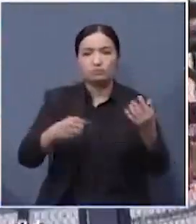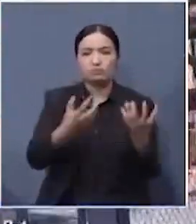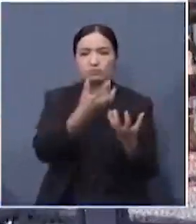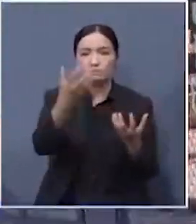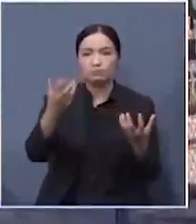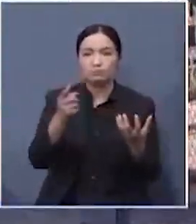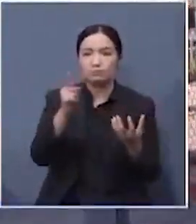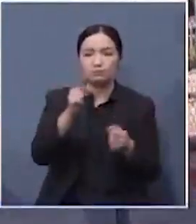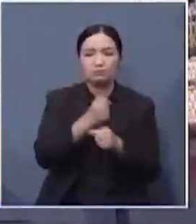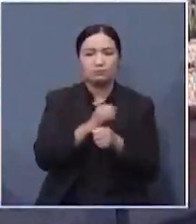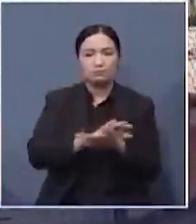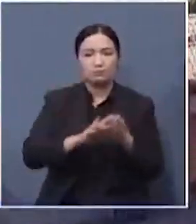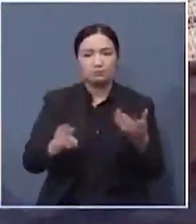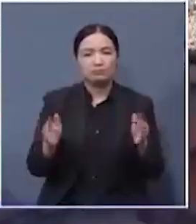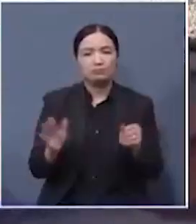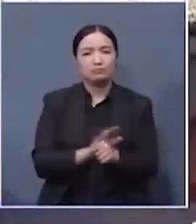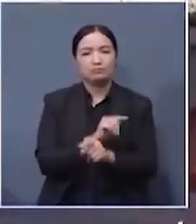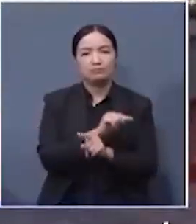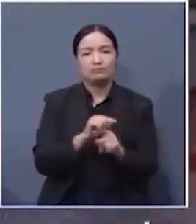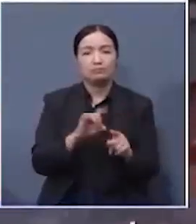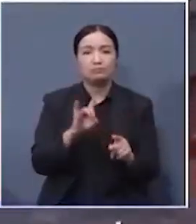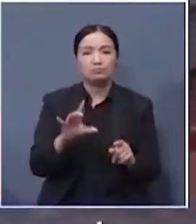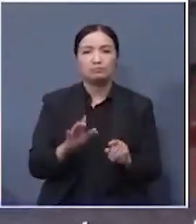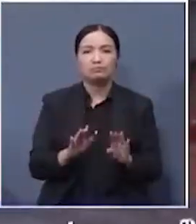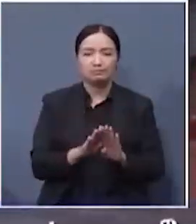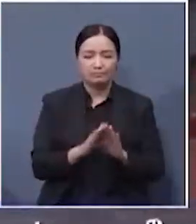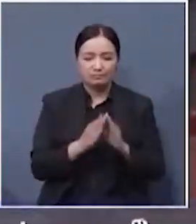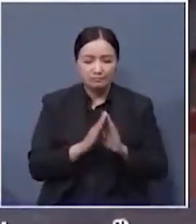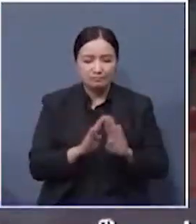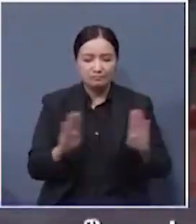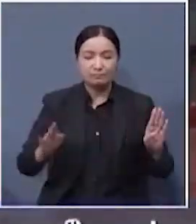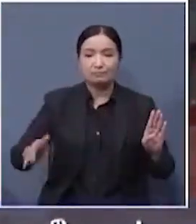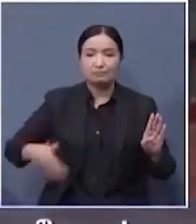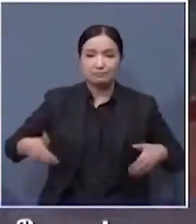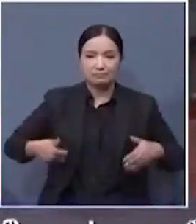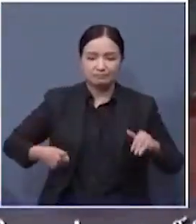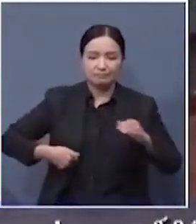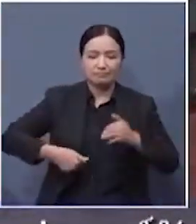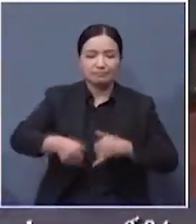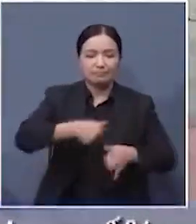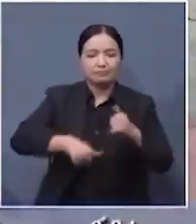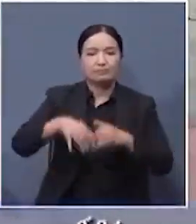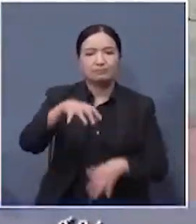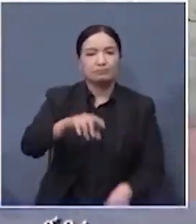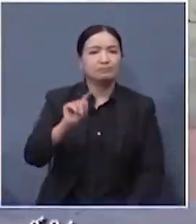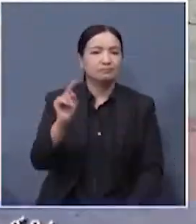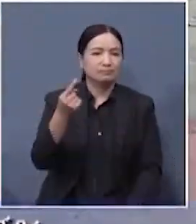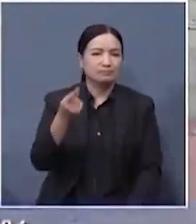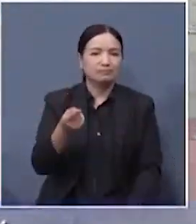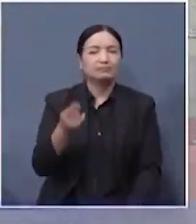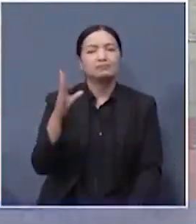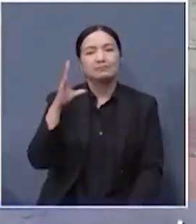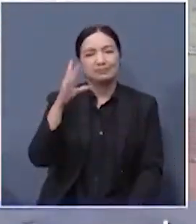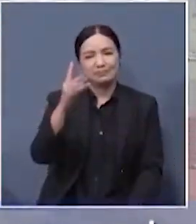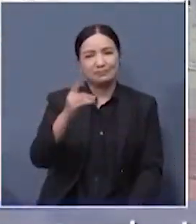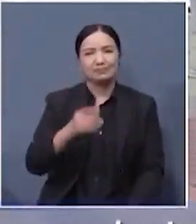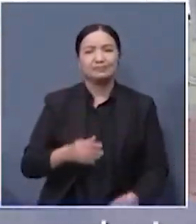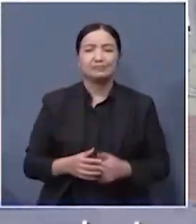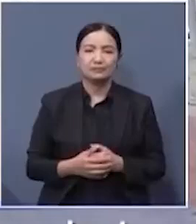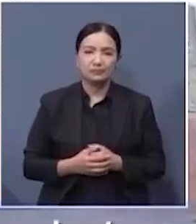ะนี้เสร็จสมบูรณ์ครบ 100% แล้วพร้อมจะเปิดต้อนรับลิงที่ถูกจับมาเข้าสู่บ้านหลังใหม่ได้ภายในวันพรุ่ง